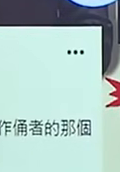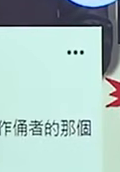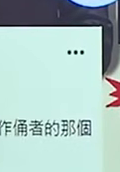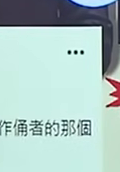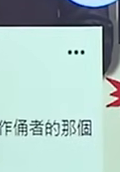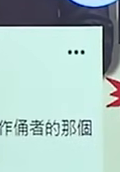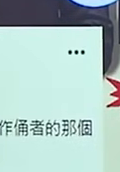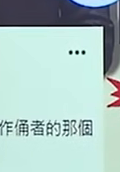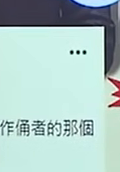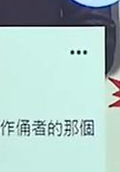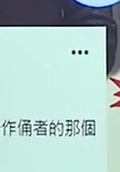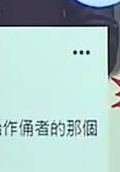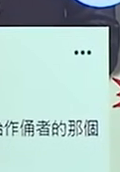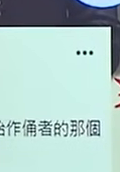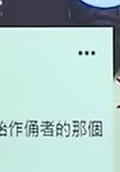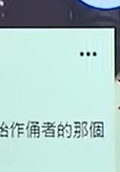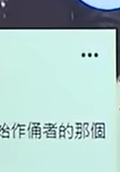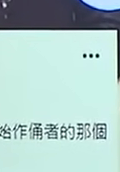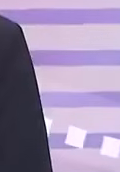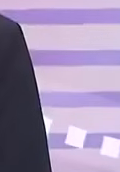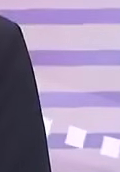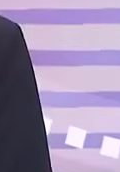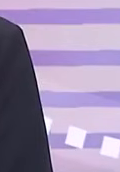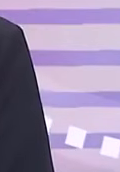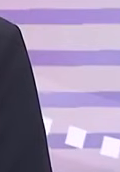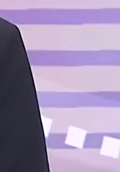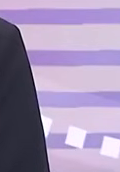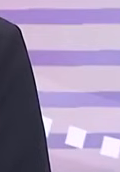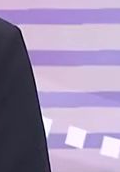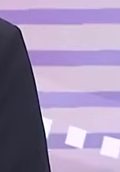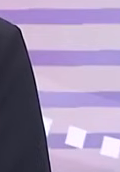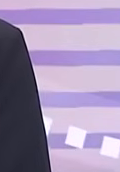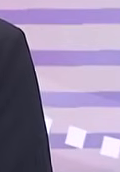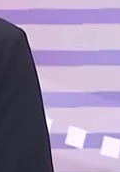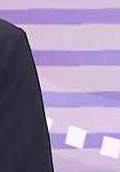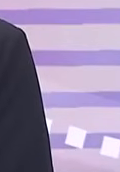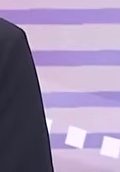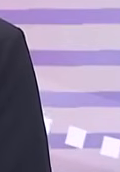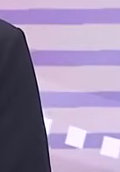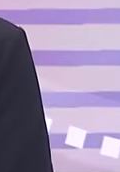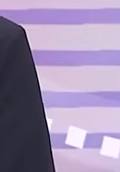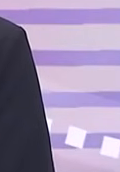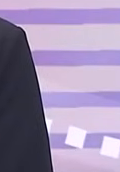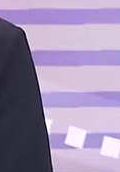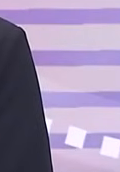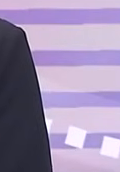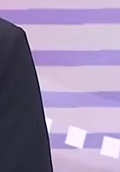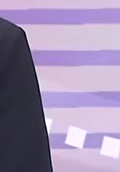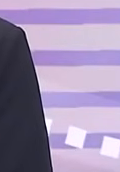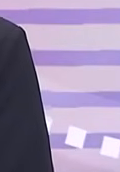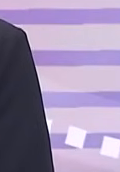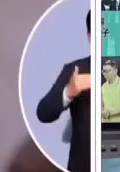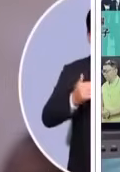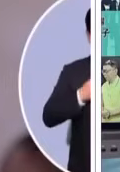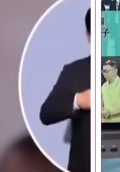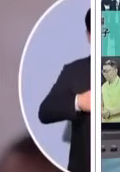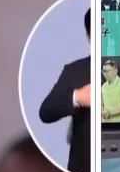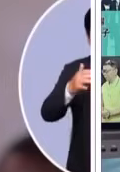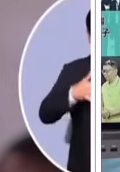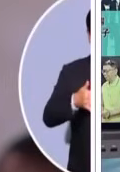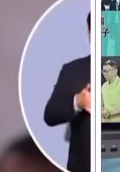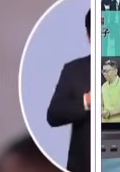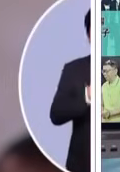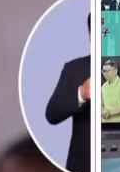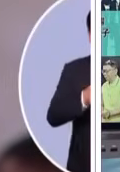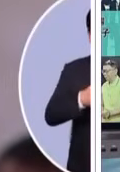啊，美国跟中华民国断交是1979年，嗯，之前